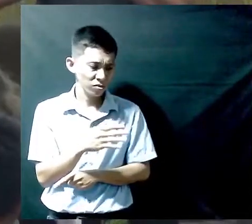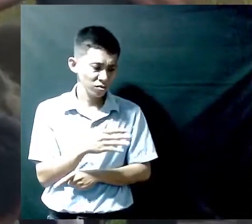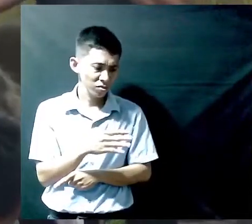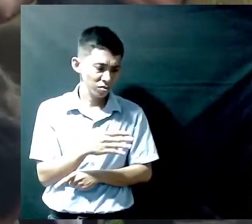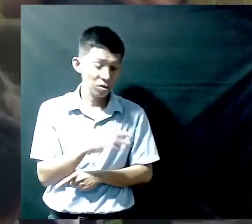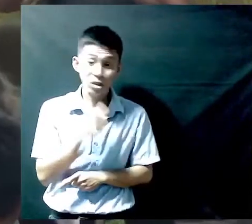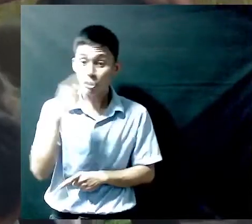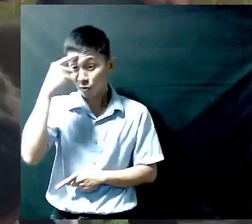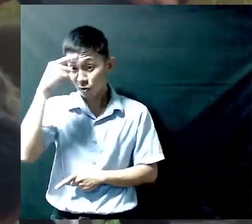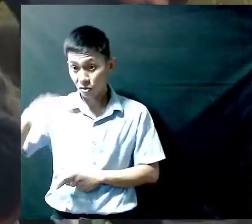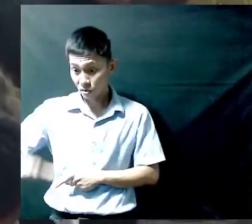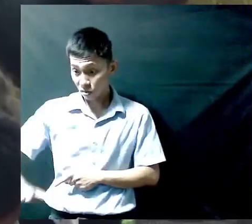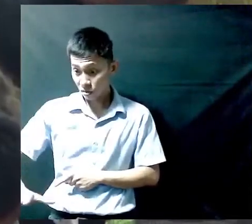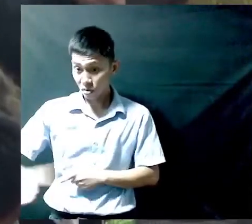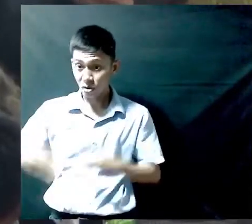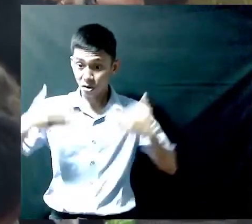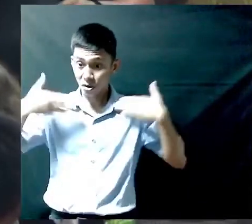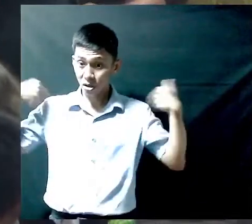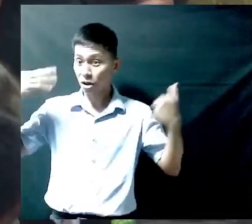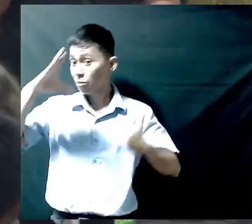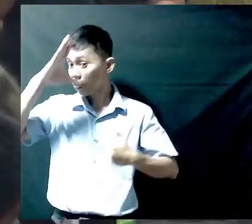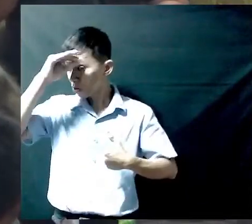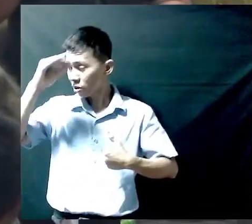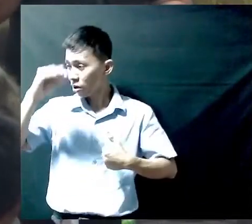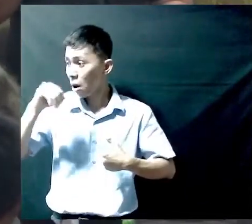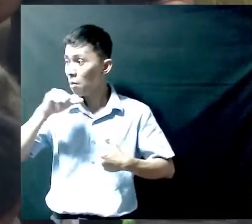sa bata lang, para na sa lahat.